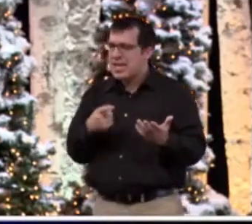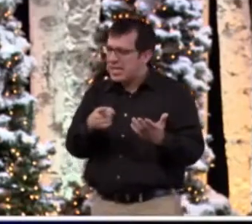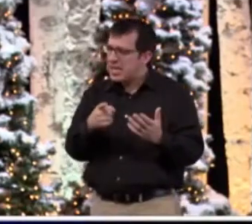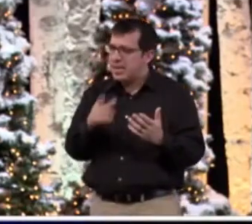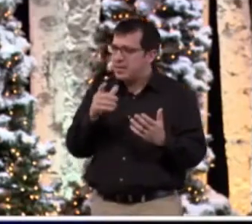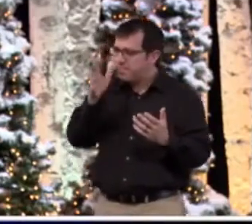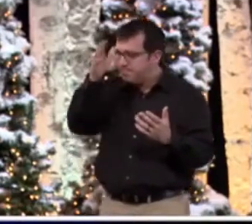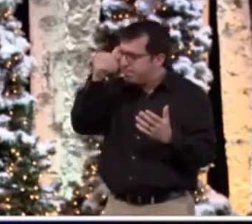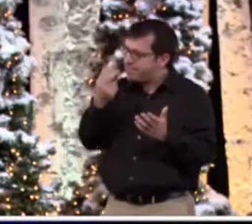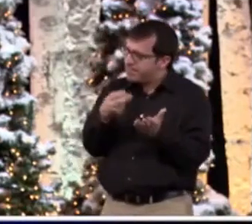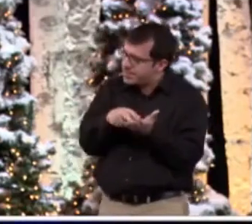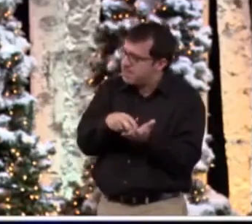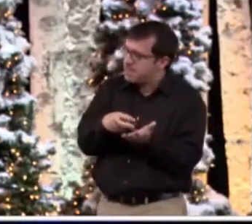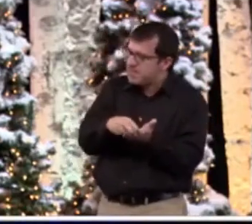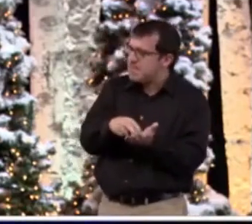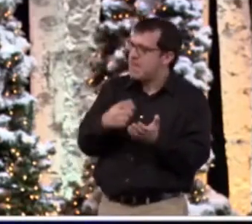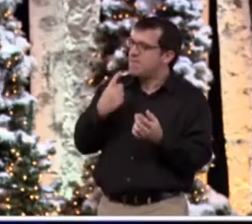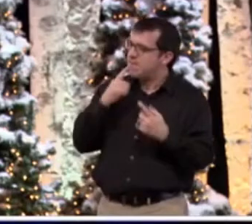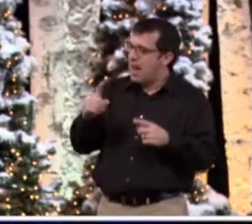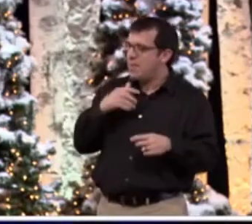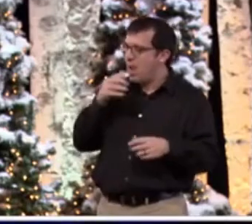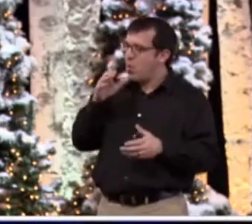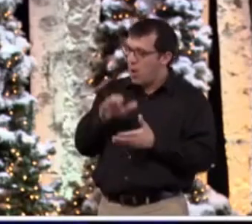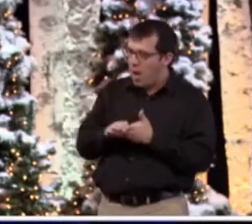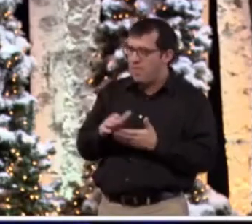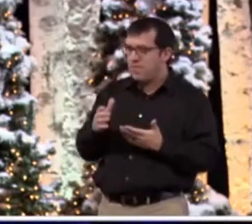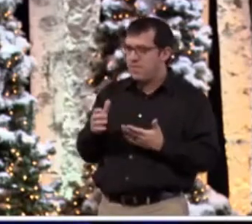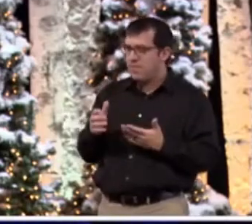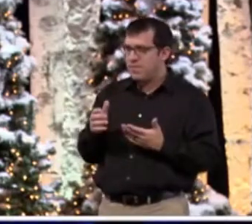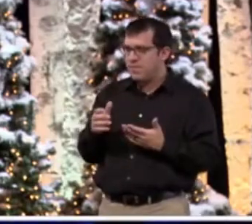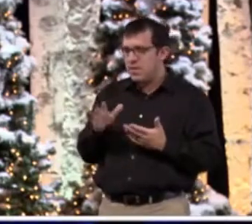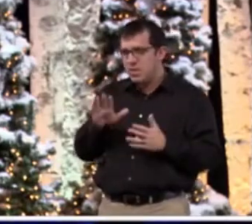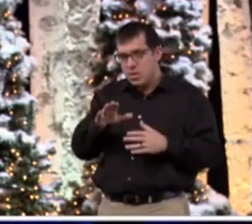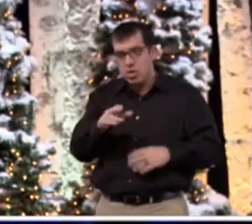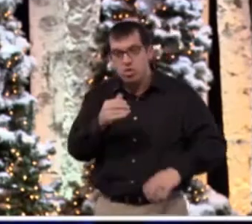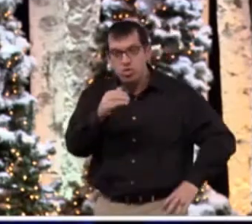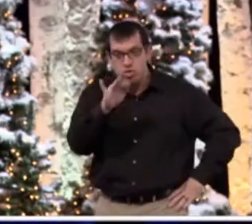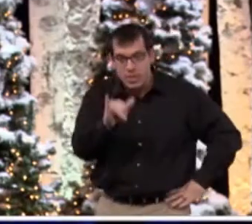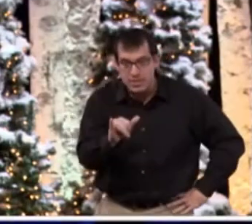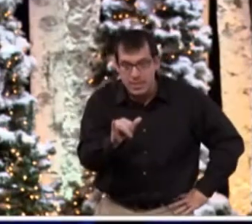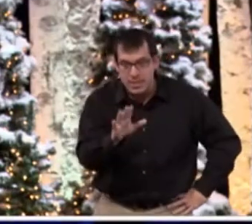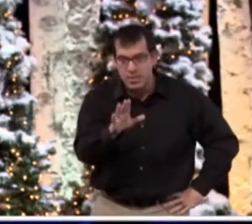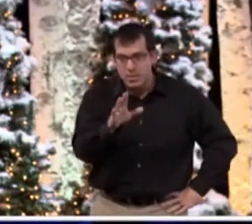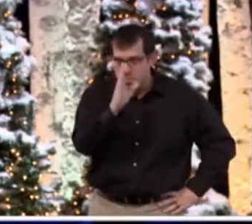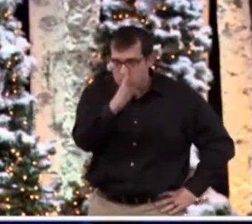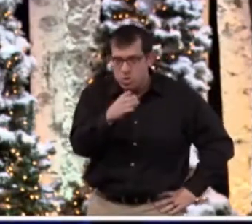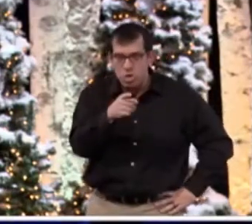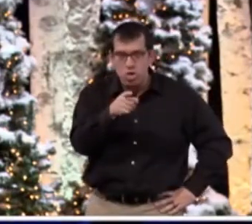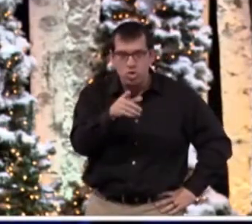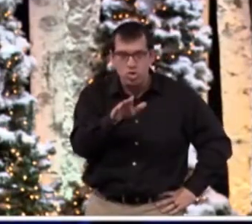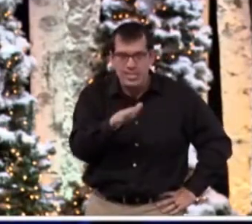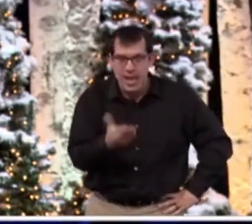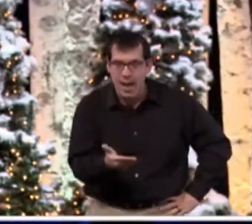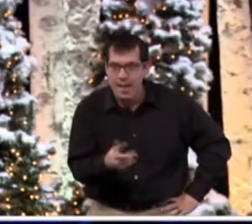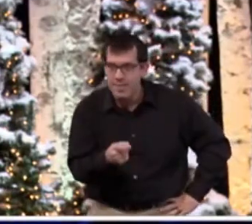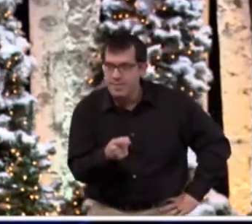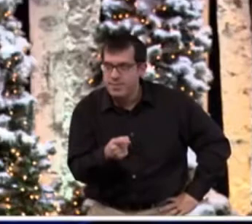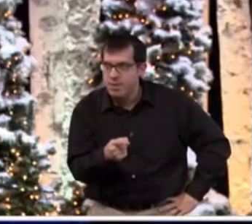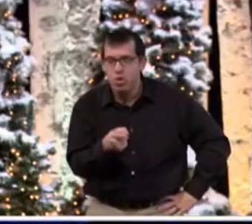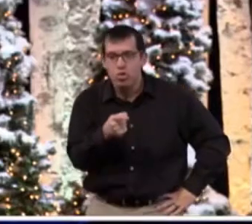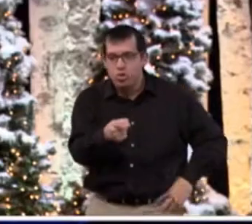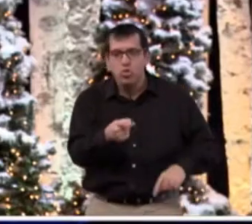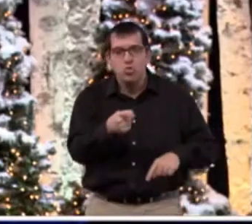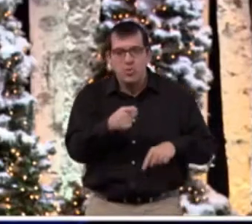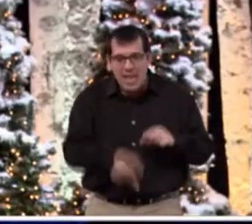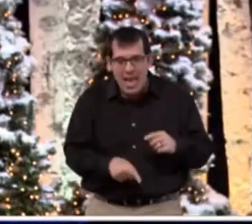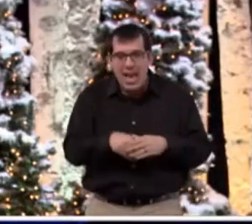बिस्तारबाट बाहिर आउने कोसिस गरिरहनु भयो र अन्त्यमा मेरी श्रीमतीले उहाँलाई अलिक कडा व्यवहार गरिन् र उनले भनिन्, बुवा